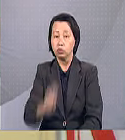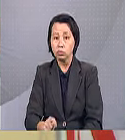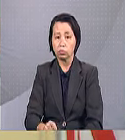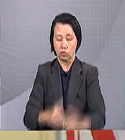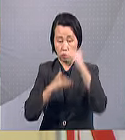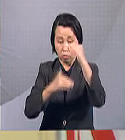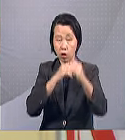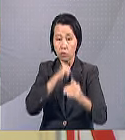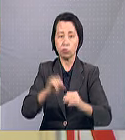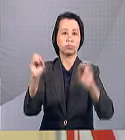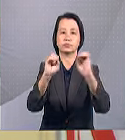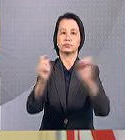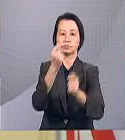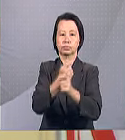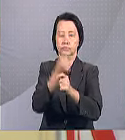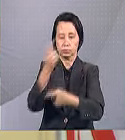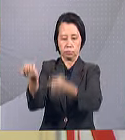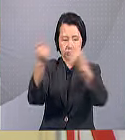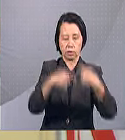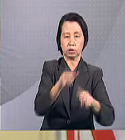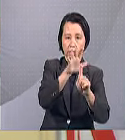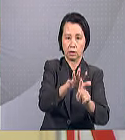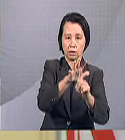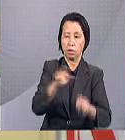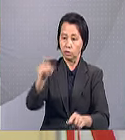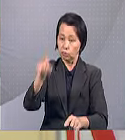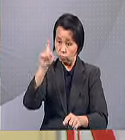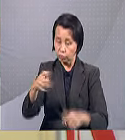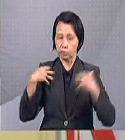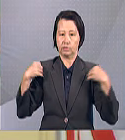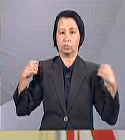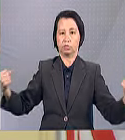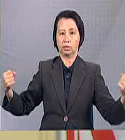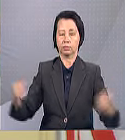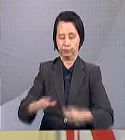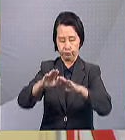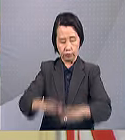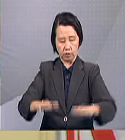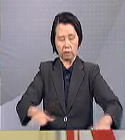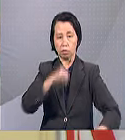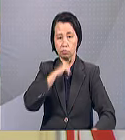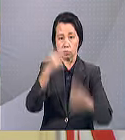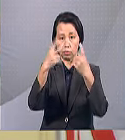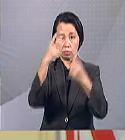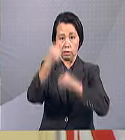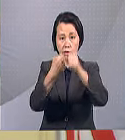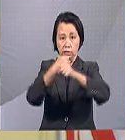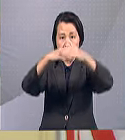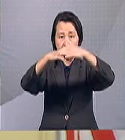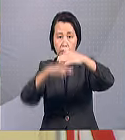yang ditetapkan untuk hadir sebagai jemaah dengan syarat anda sihat. Kanak-kanak berumur 12 tahun ke